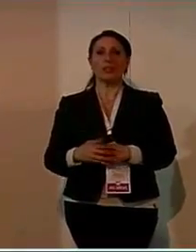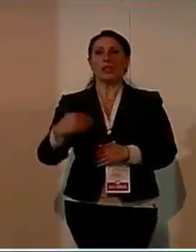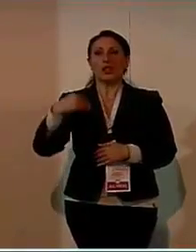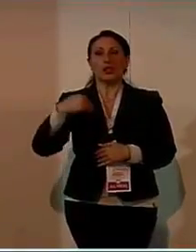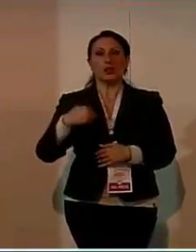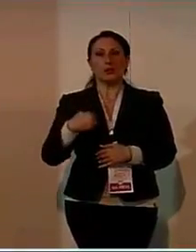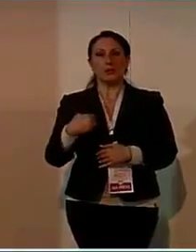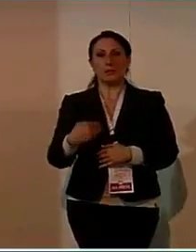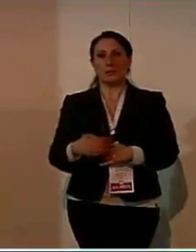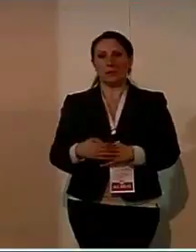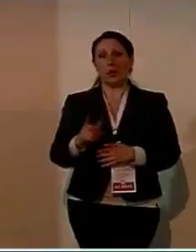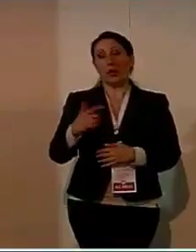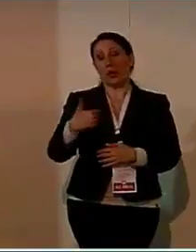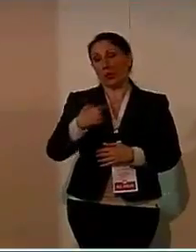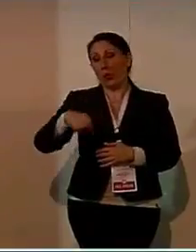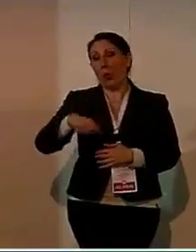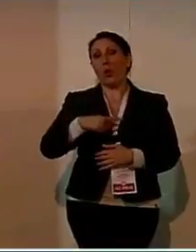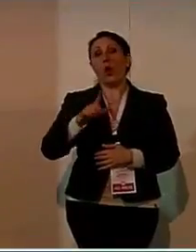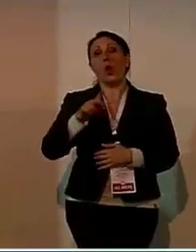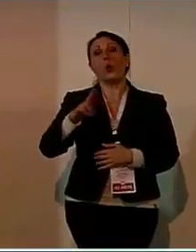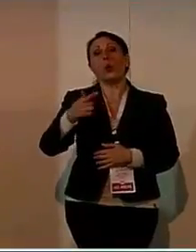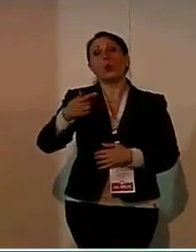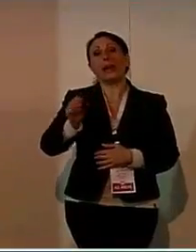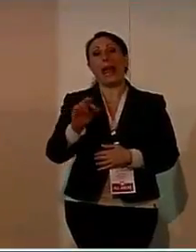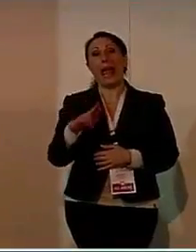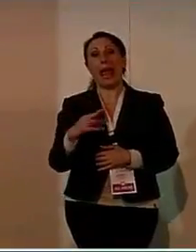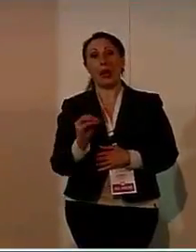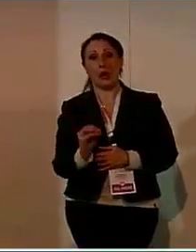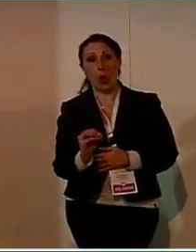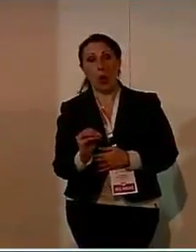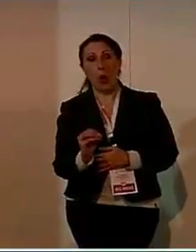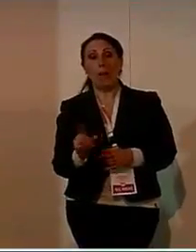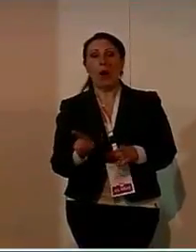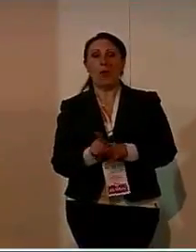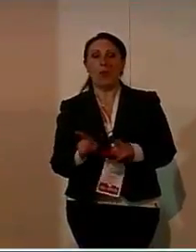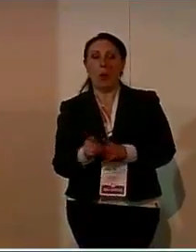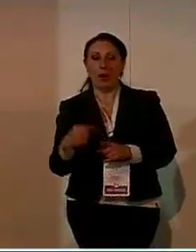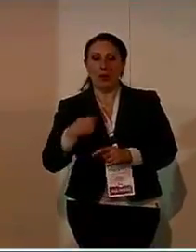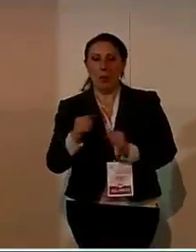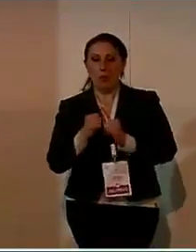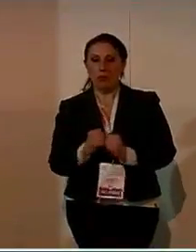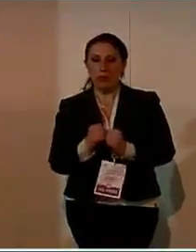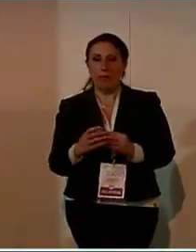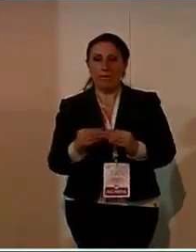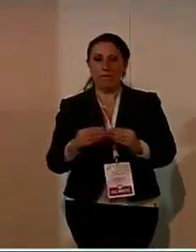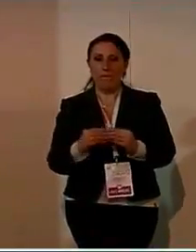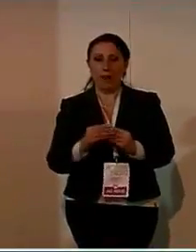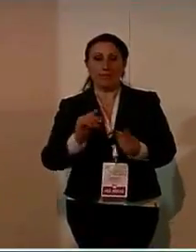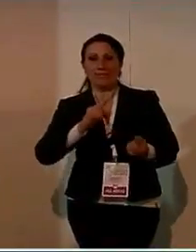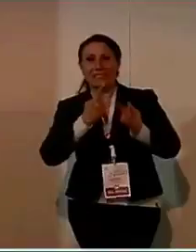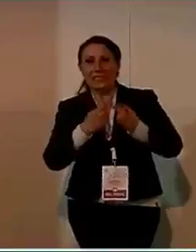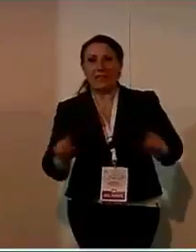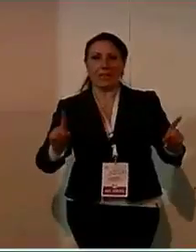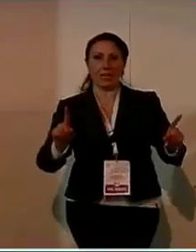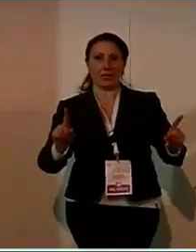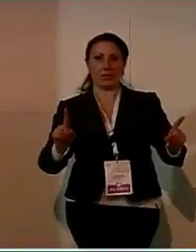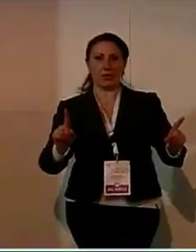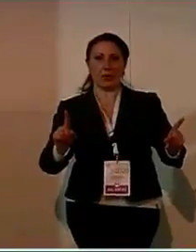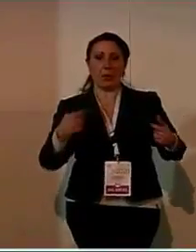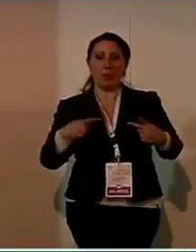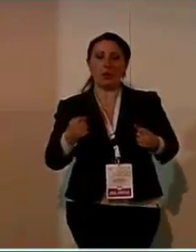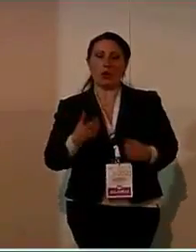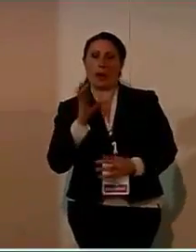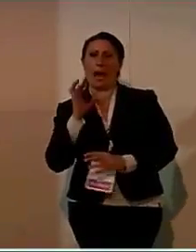noi non siamo l'utero ma qualche eresia è chiesta pure a noi e non è l'eresia attaccare i poteri quando siamo